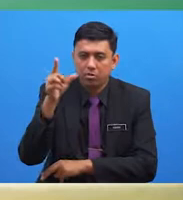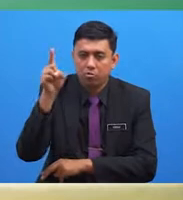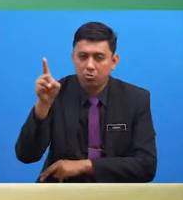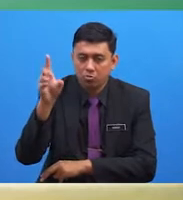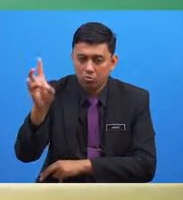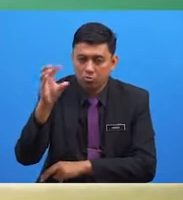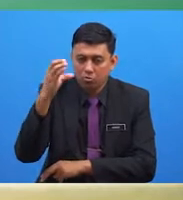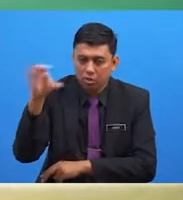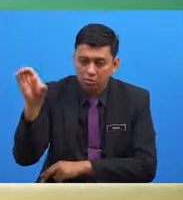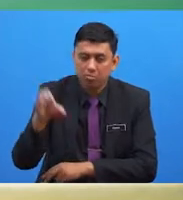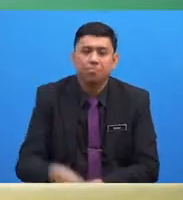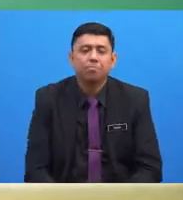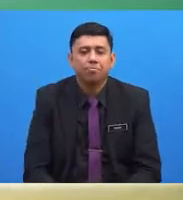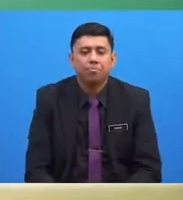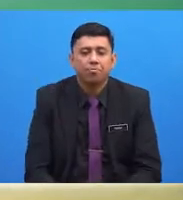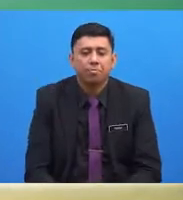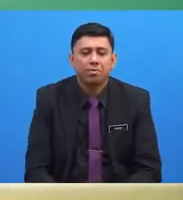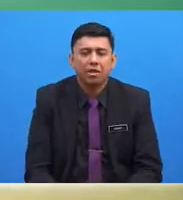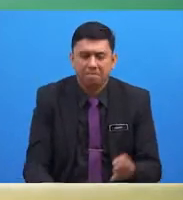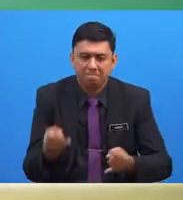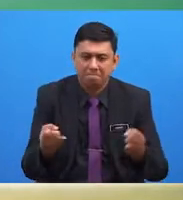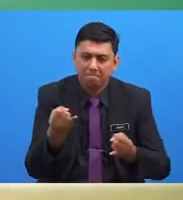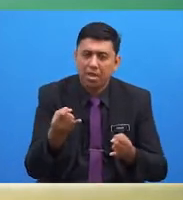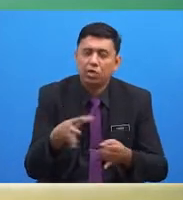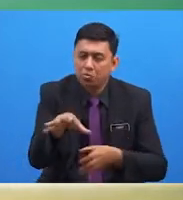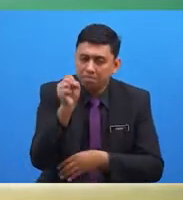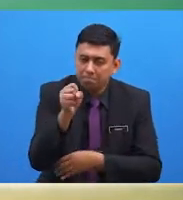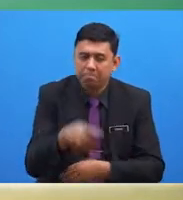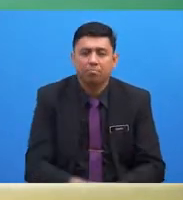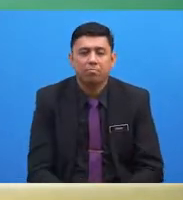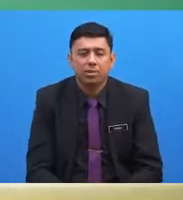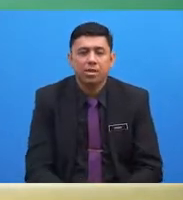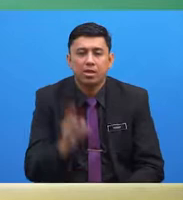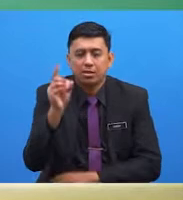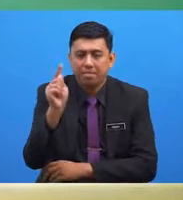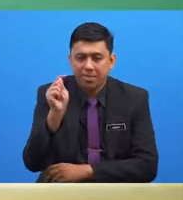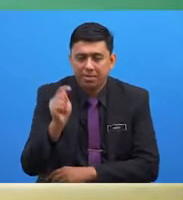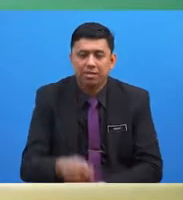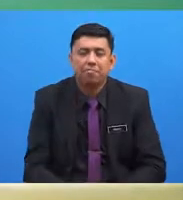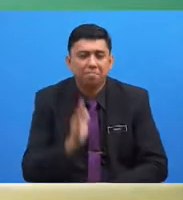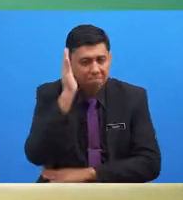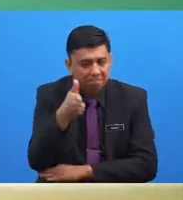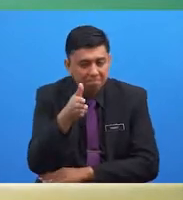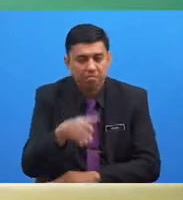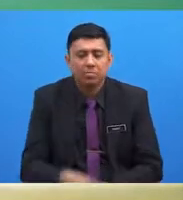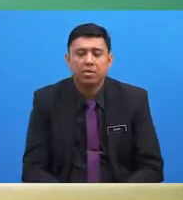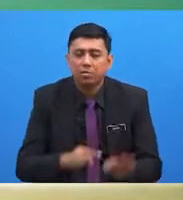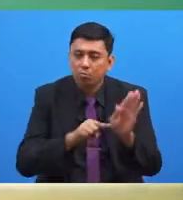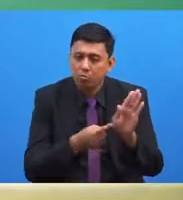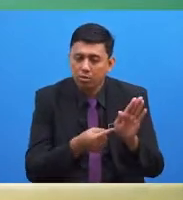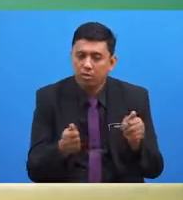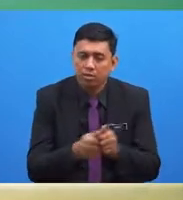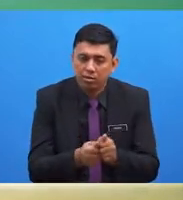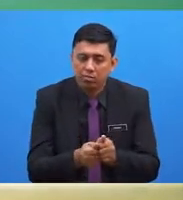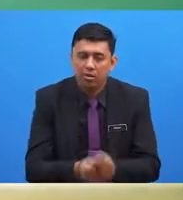RM53,700 yang diambil dari imbangan duga. Di bahagian debit pula, akan dimulakan